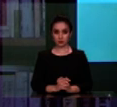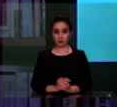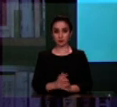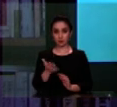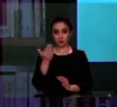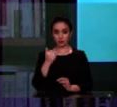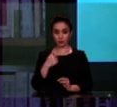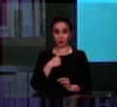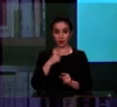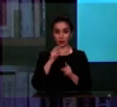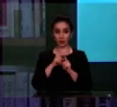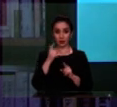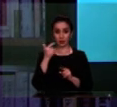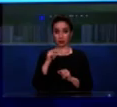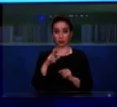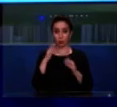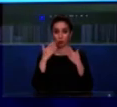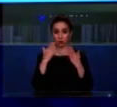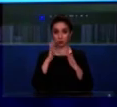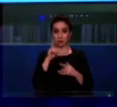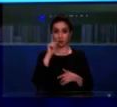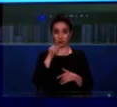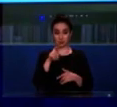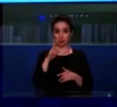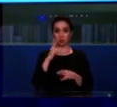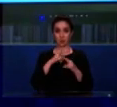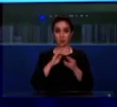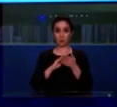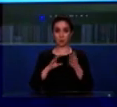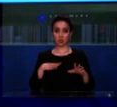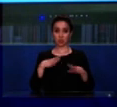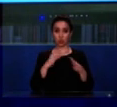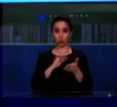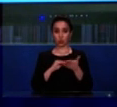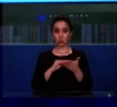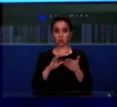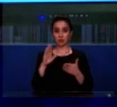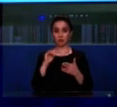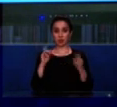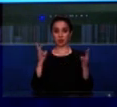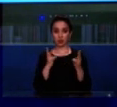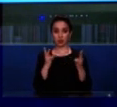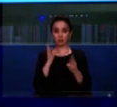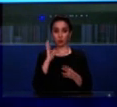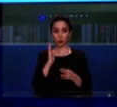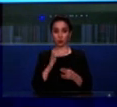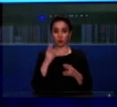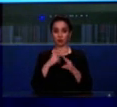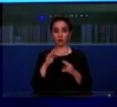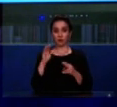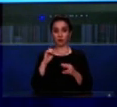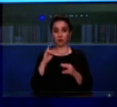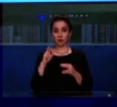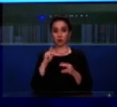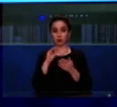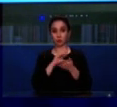Keling, men gaplarni o'qib turaman. Siz esa mashqni yozasiz va kerakli bo'lgan fe'llarni